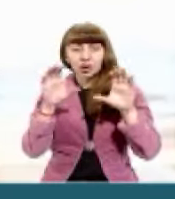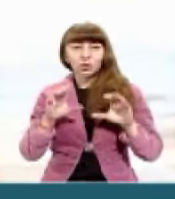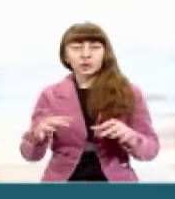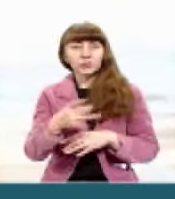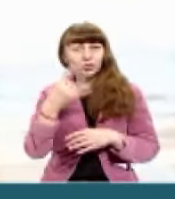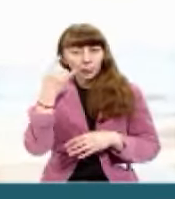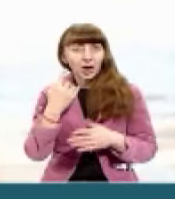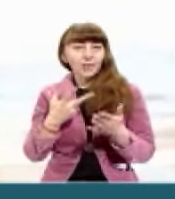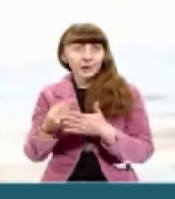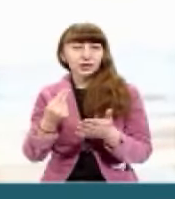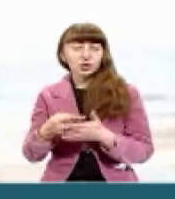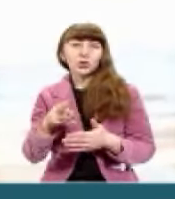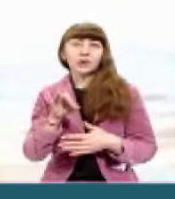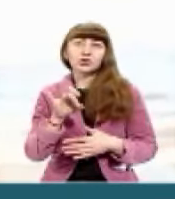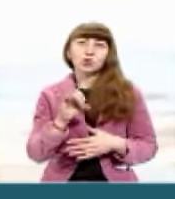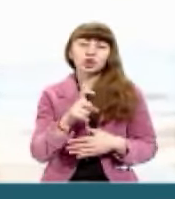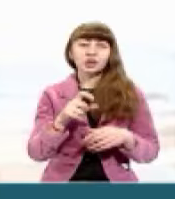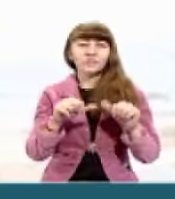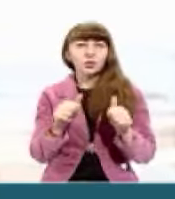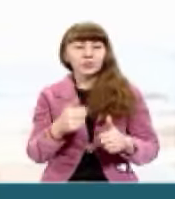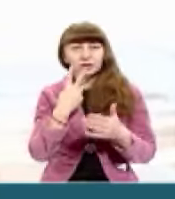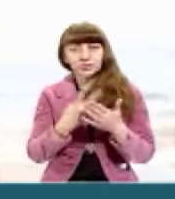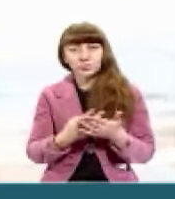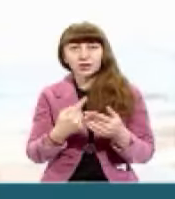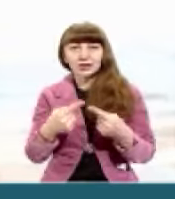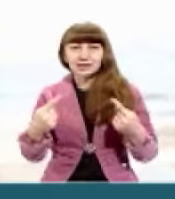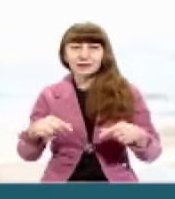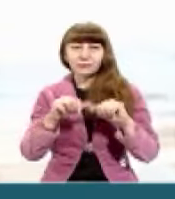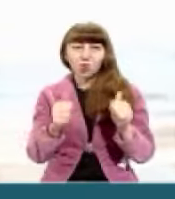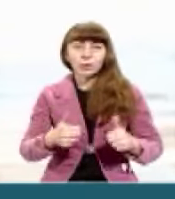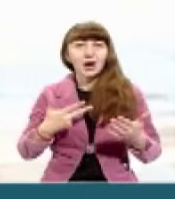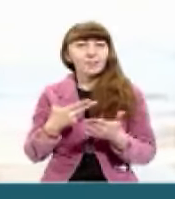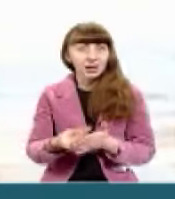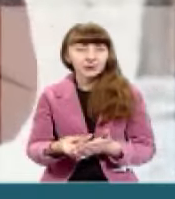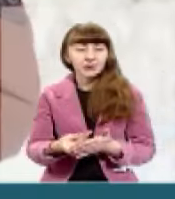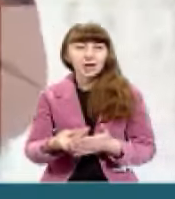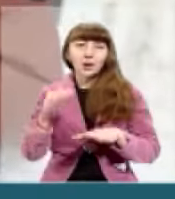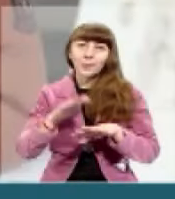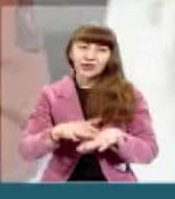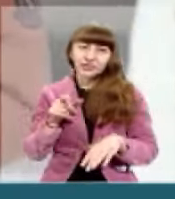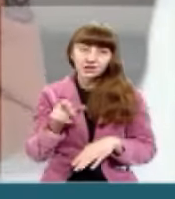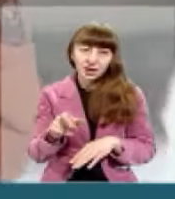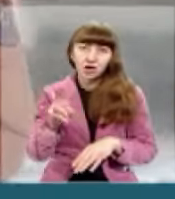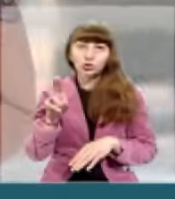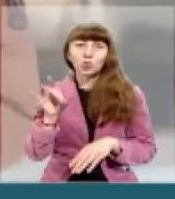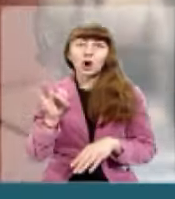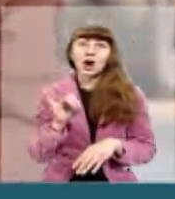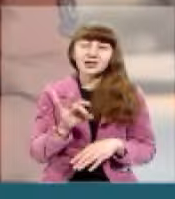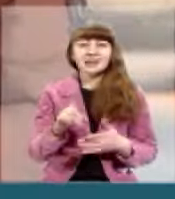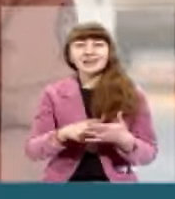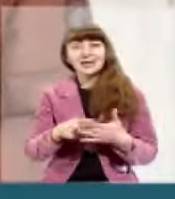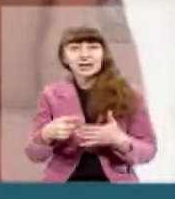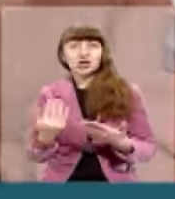Республики Казахстан о платежах и платежных системах, предусмотрены различные способы оплаты – банковской картой, QR-платежом